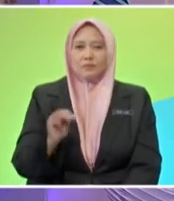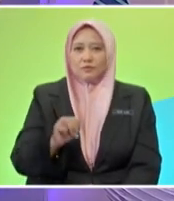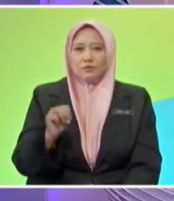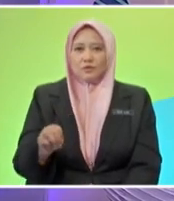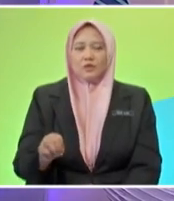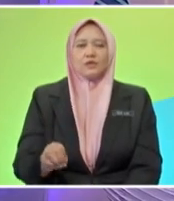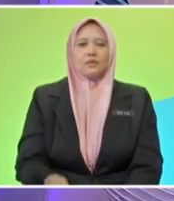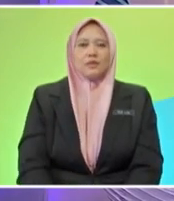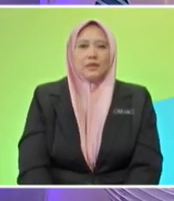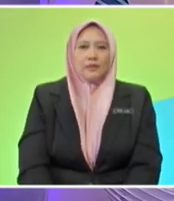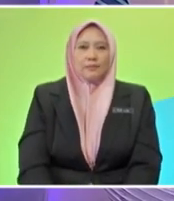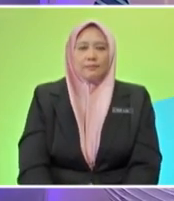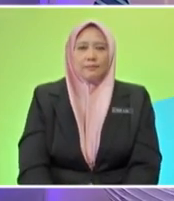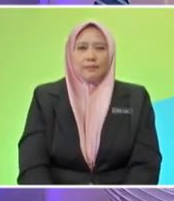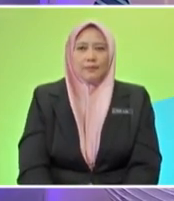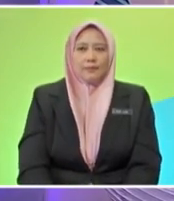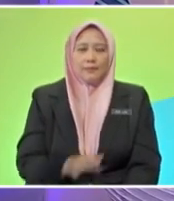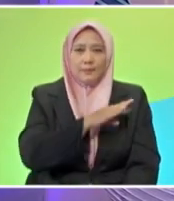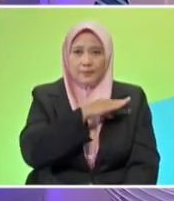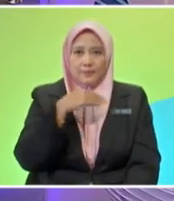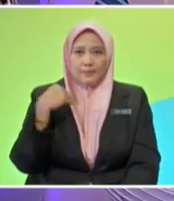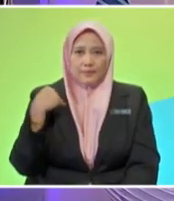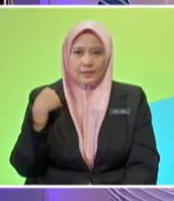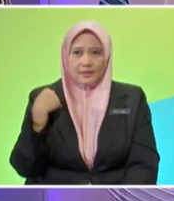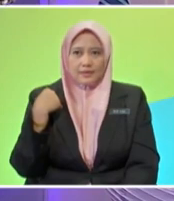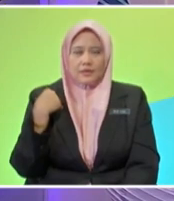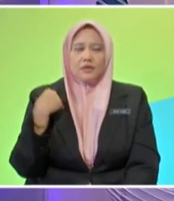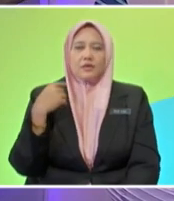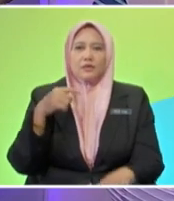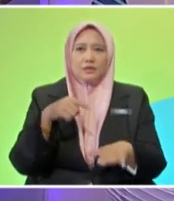di dalam Google Meet dan juga penontonnya berada di mana jua anda yang